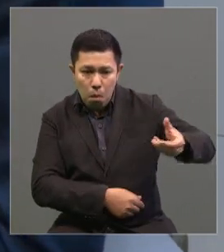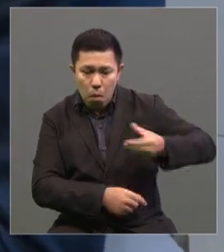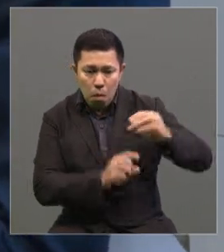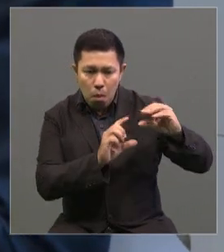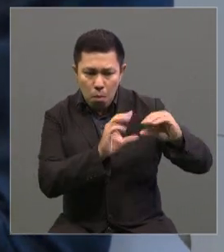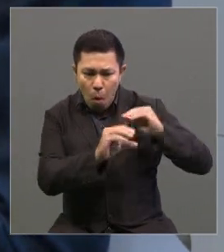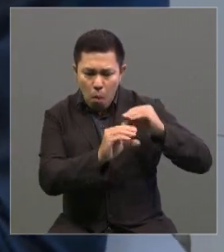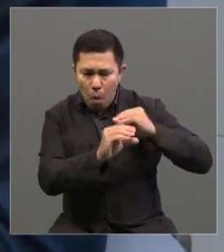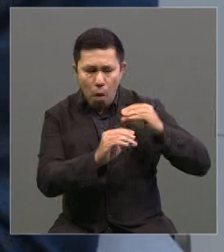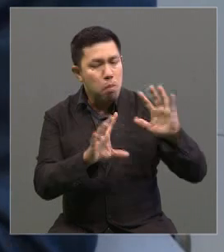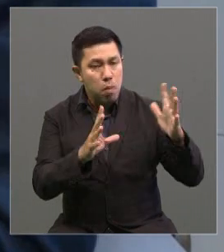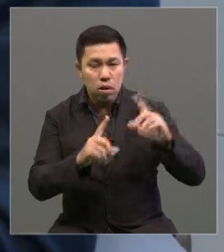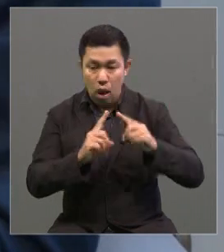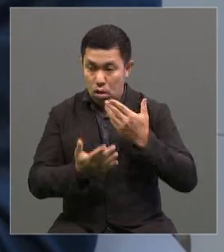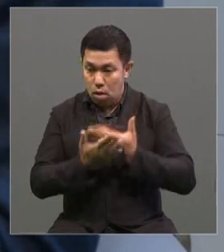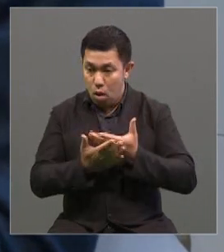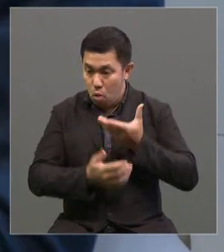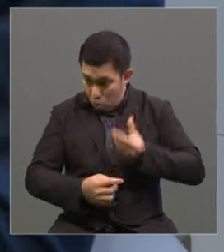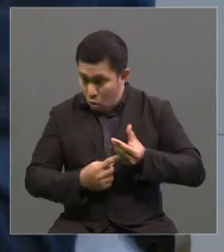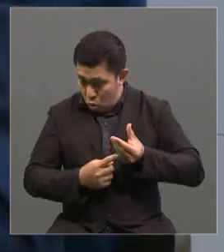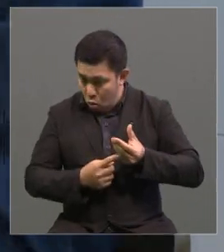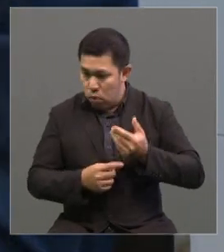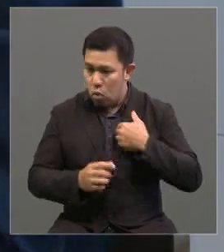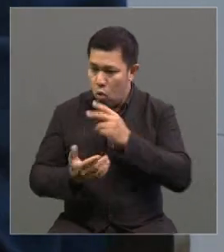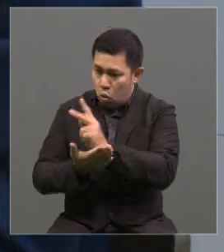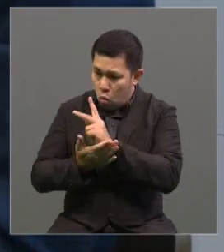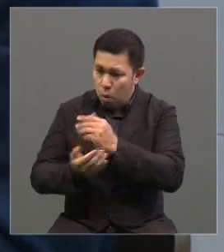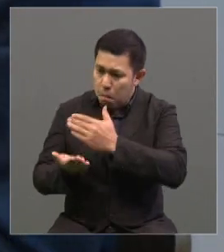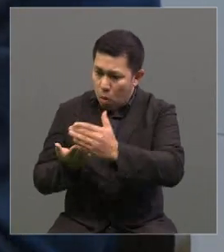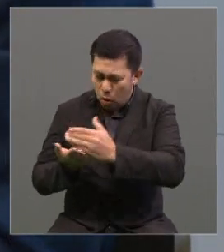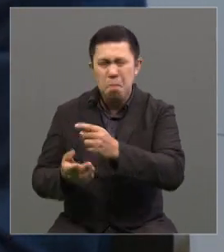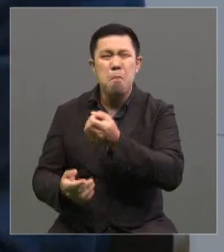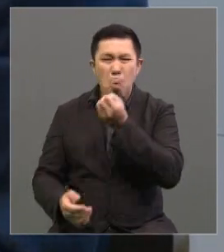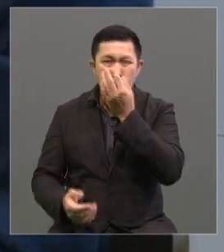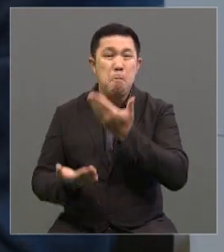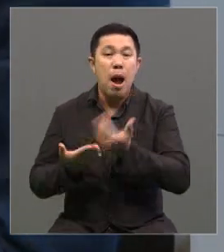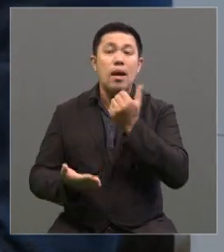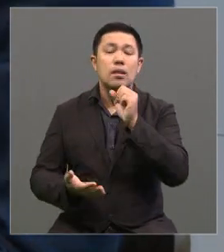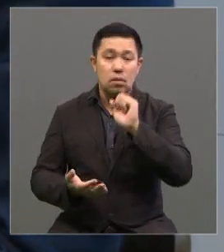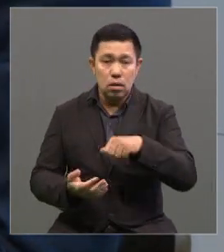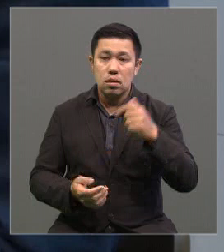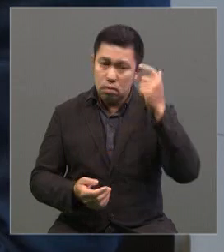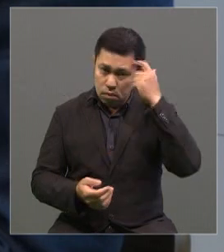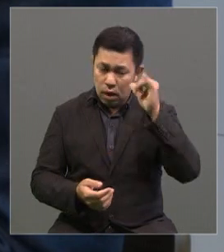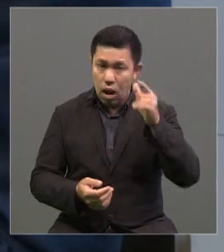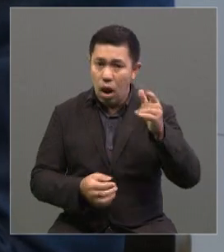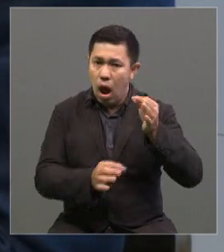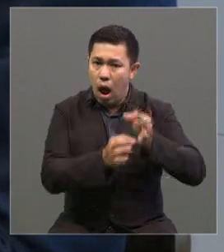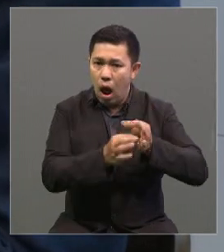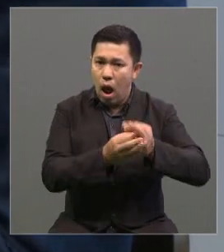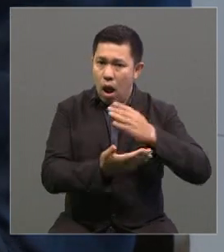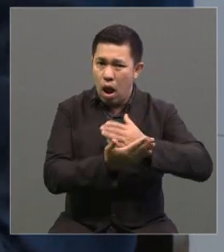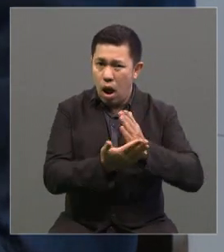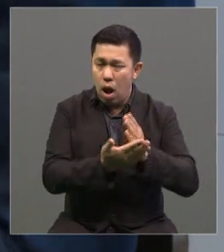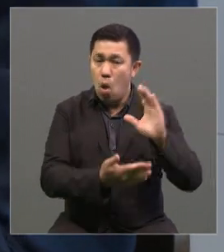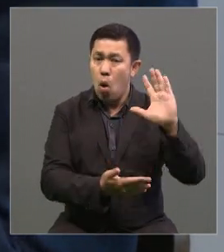ได้ใช่ไหมครับตรงนี้ถ้าเกิดเป็นลักษณะกู้แบบผ่อนรถเนี่ยมันก็จะแพงดอกมันจะแพงแต่ผมว่าจะขอให้ทางออมสินเนี่ยซึ่งเขาเป็น